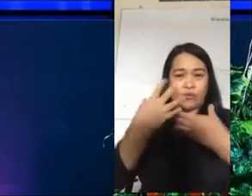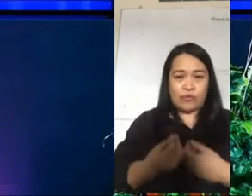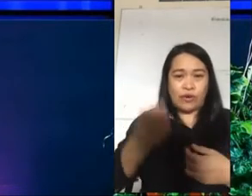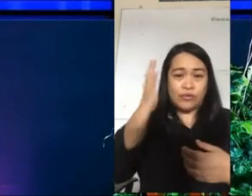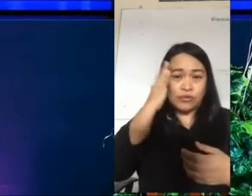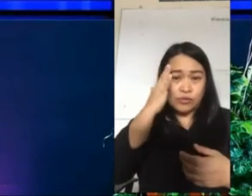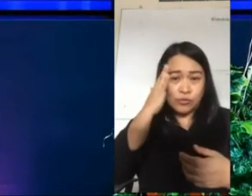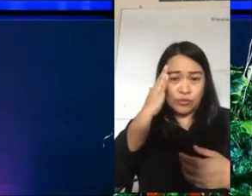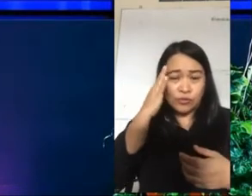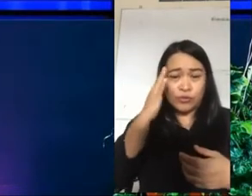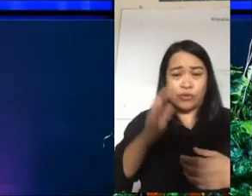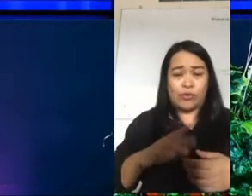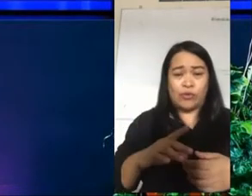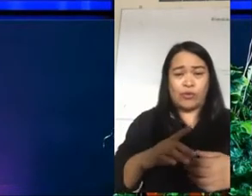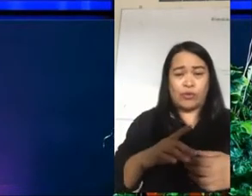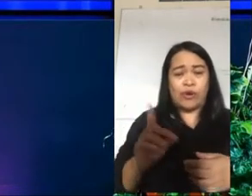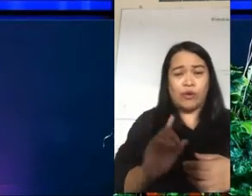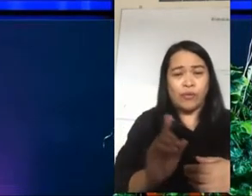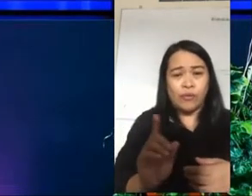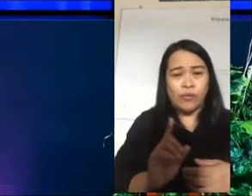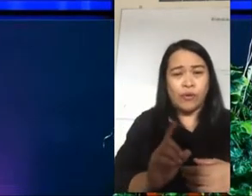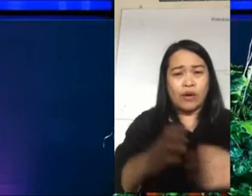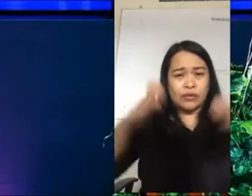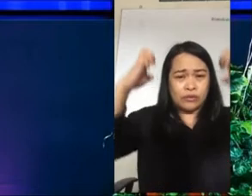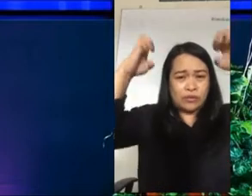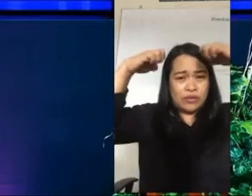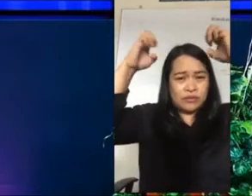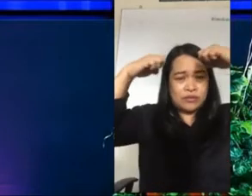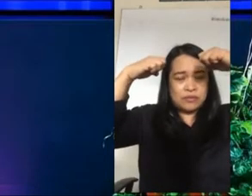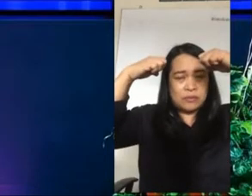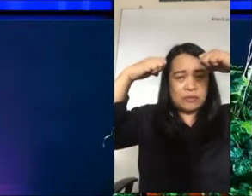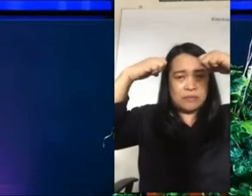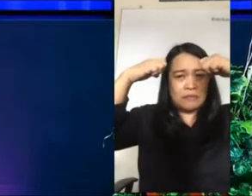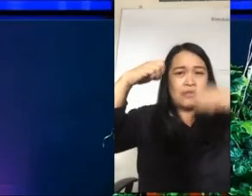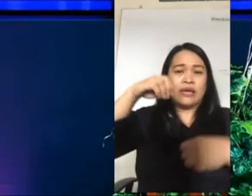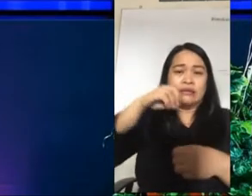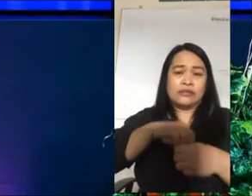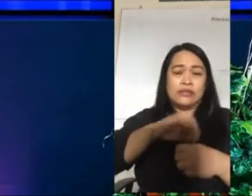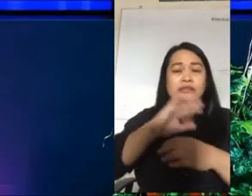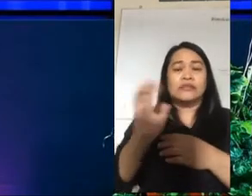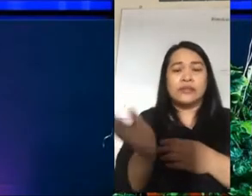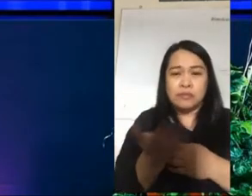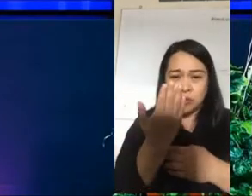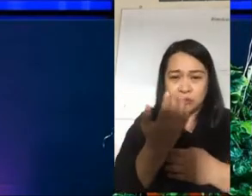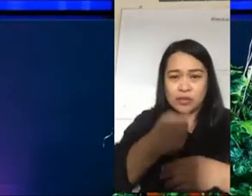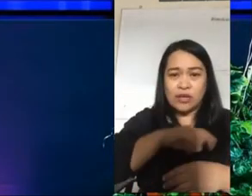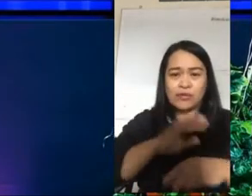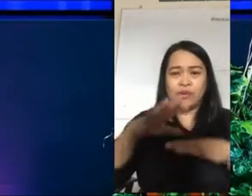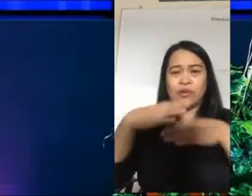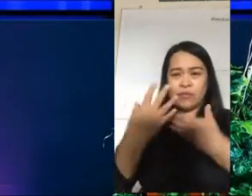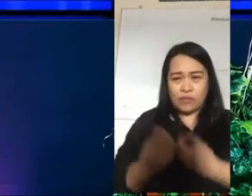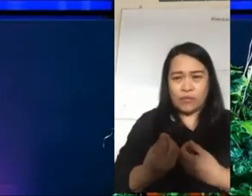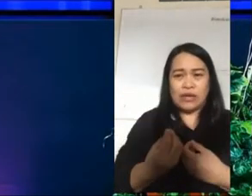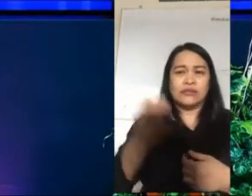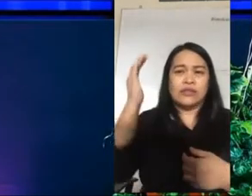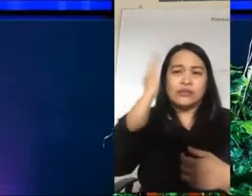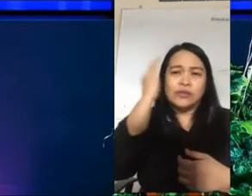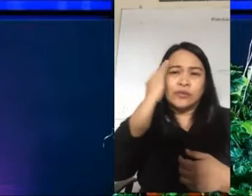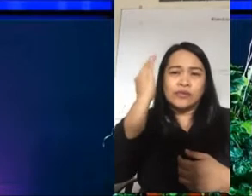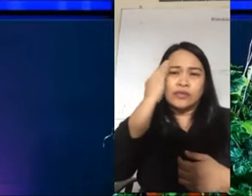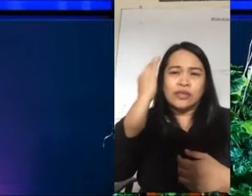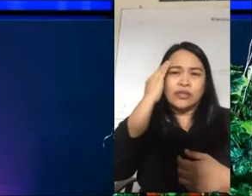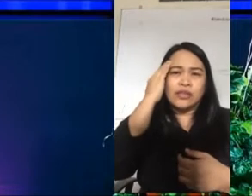wake up each morning. Gusto natin palagi, alam na natin yung mga susunod. Alam na natin